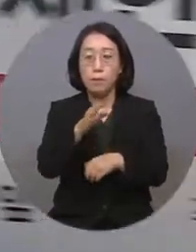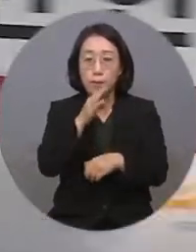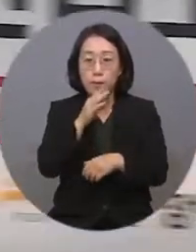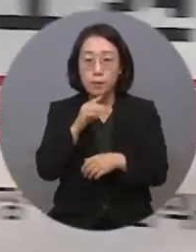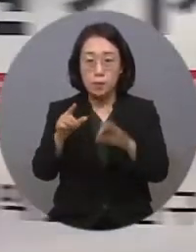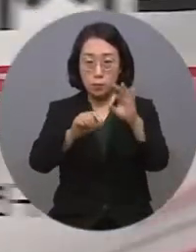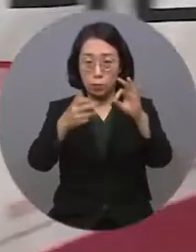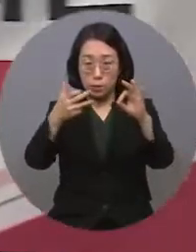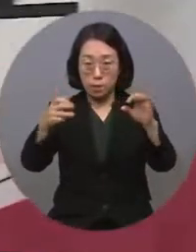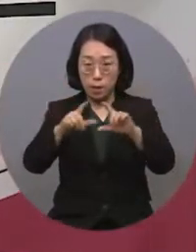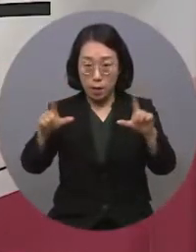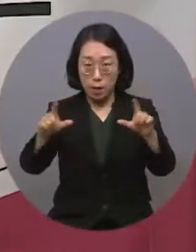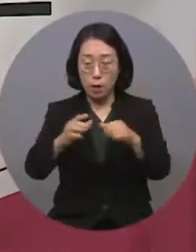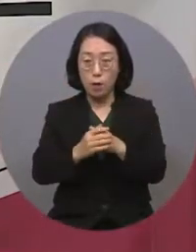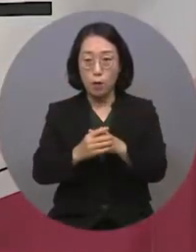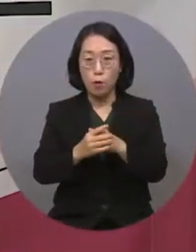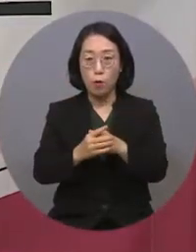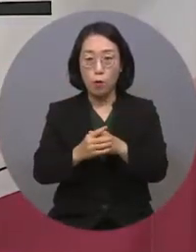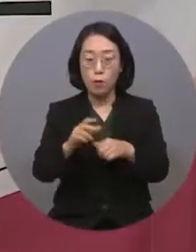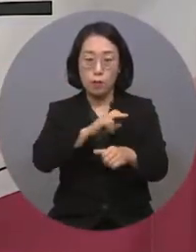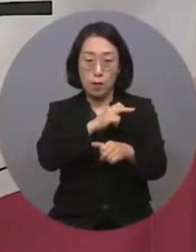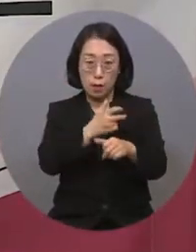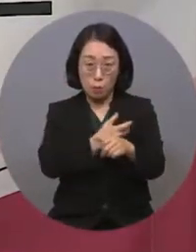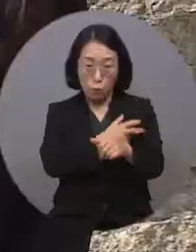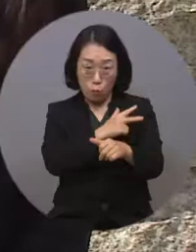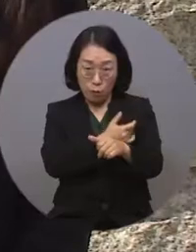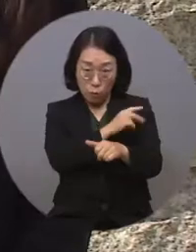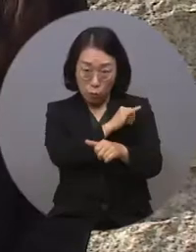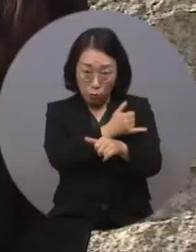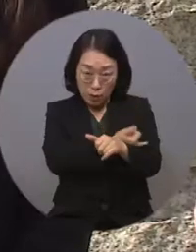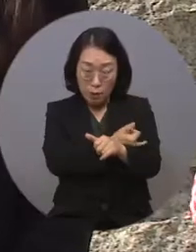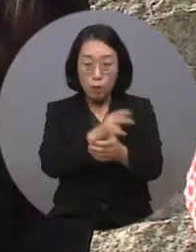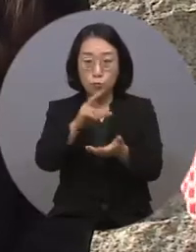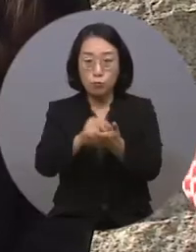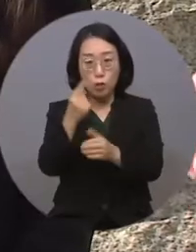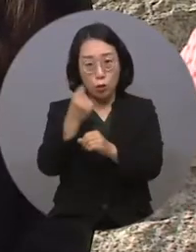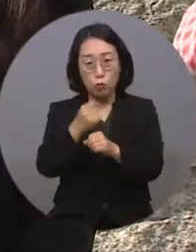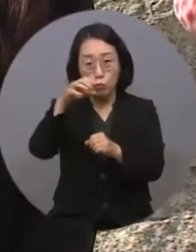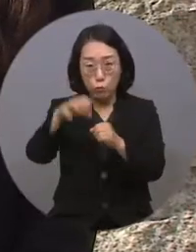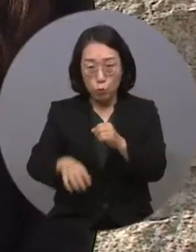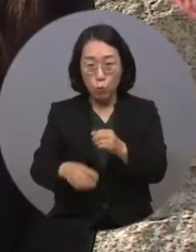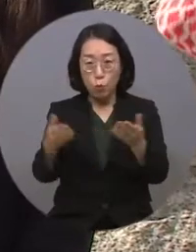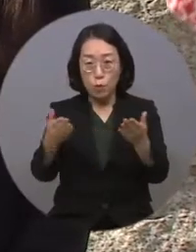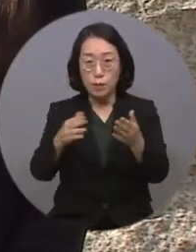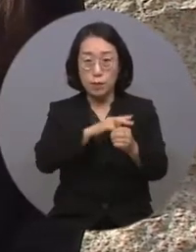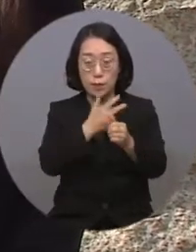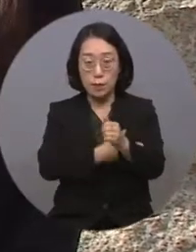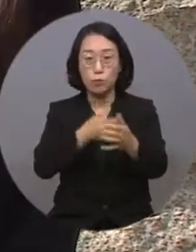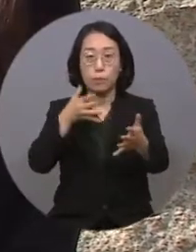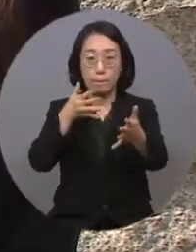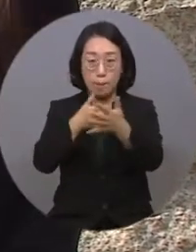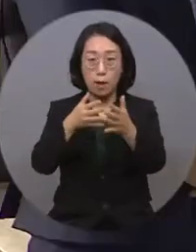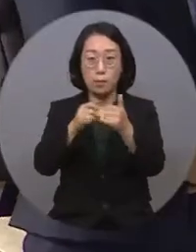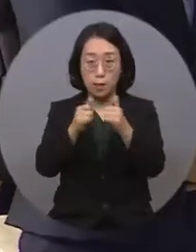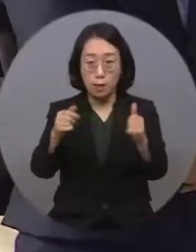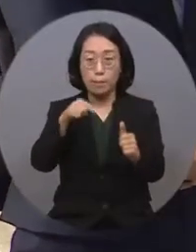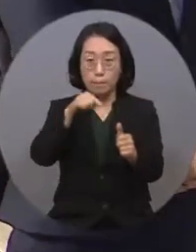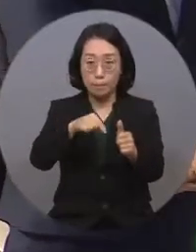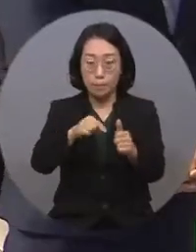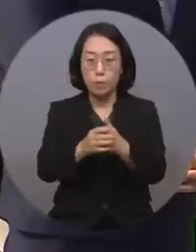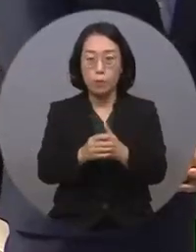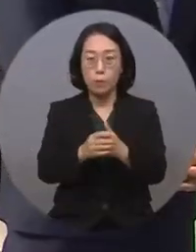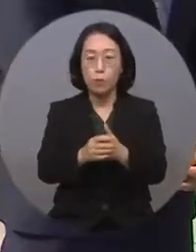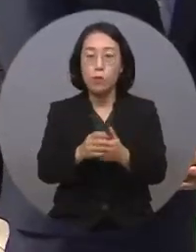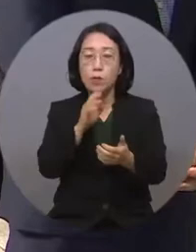18일 장애우권익문제연구소는 사회복지사 자격 취득을 거부당한 A씨와 사회복지사업법 제11조 2의